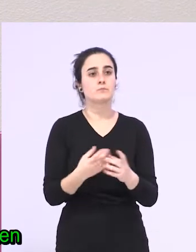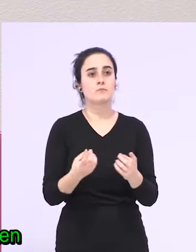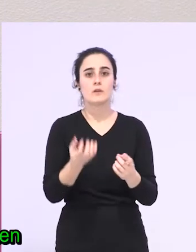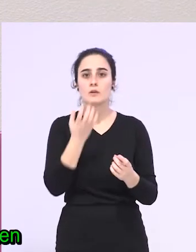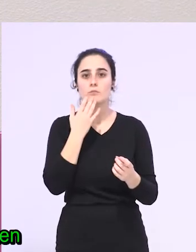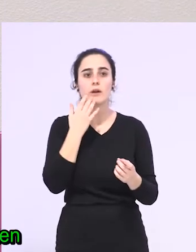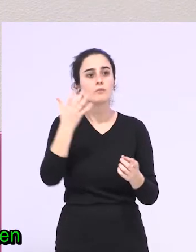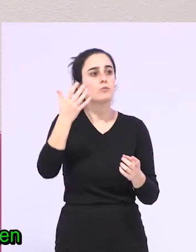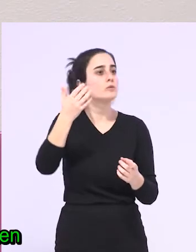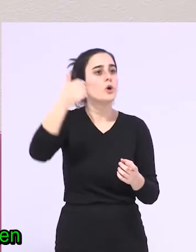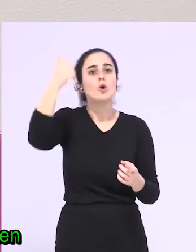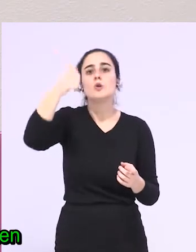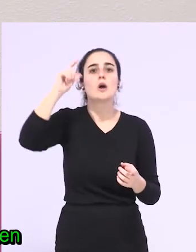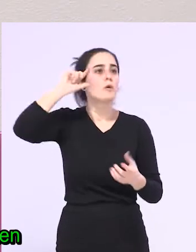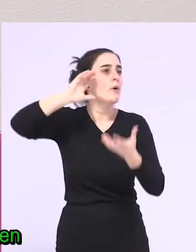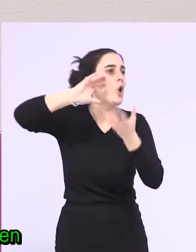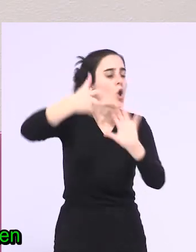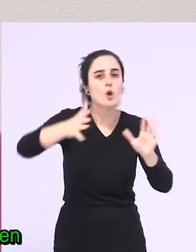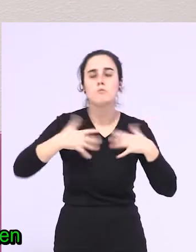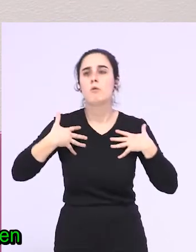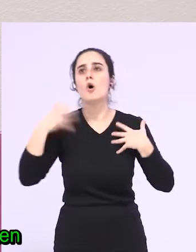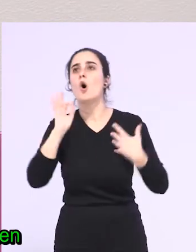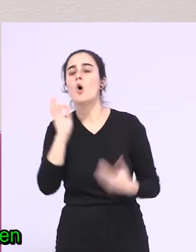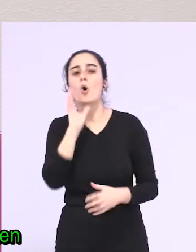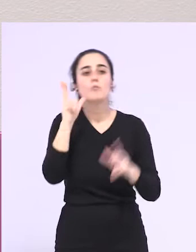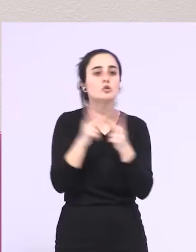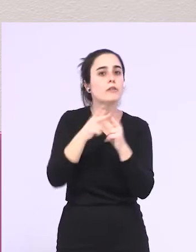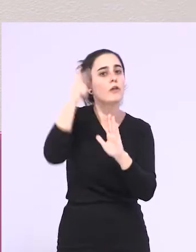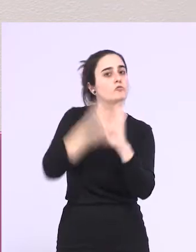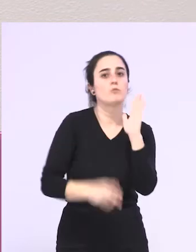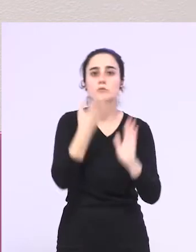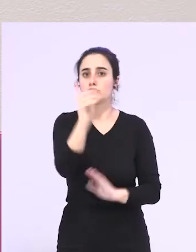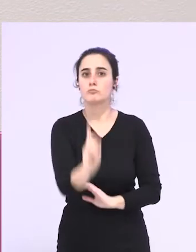burua joan zaion ero baten edo gizarteko arauak ezagutzen ez zitun baten,